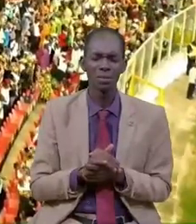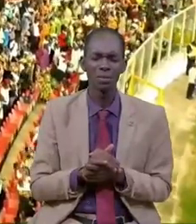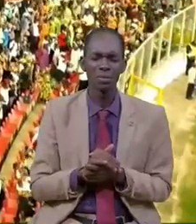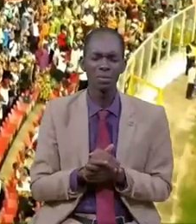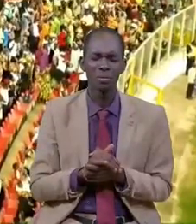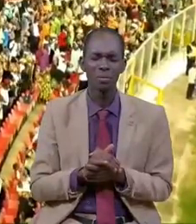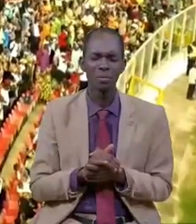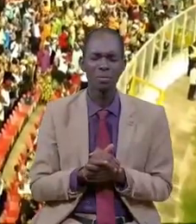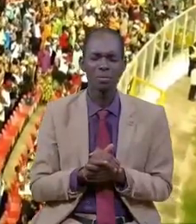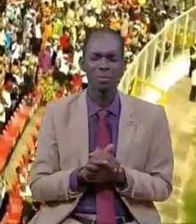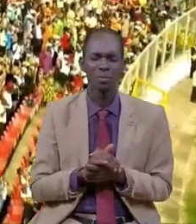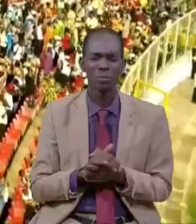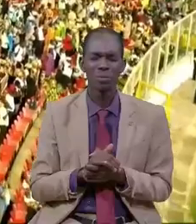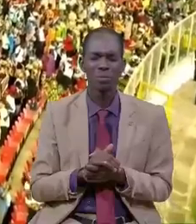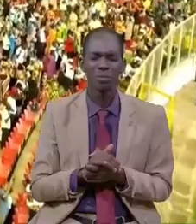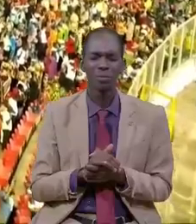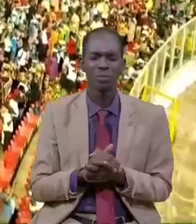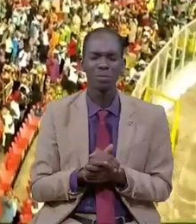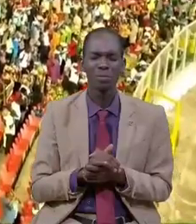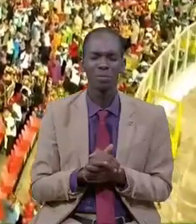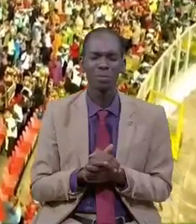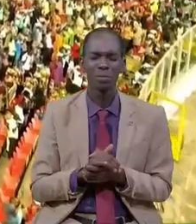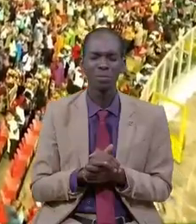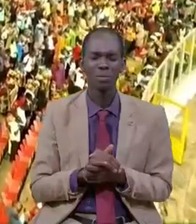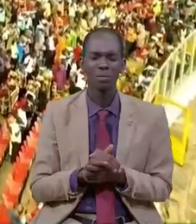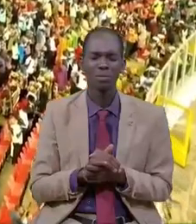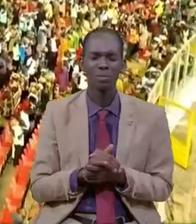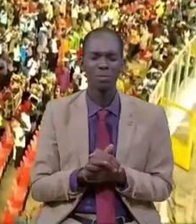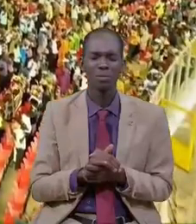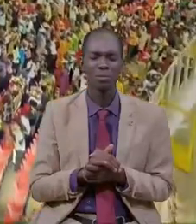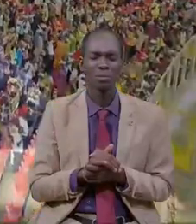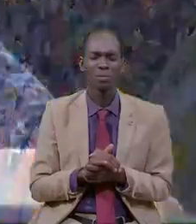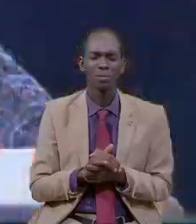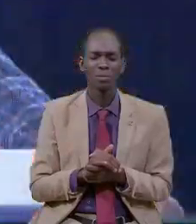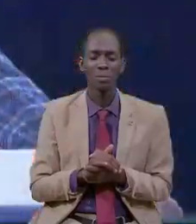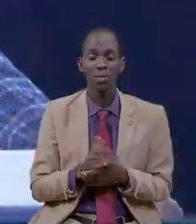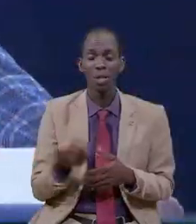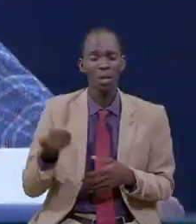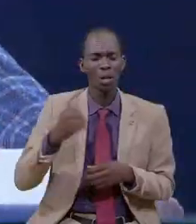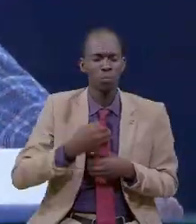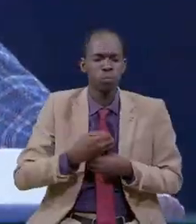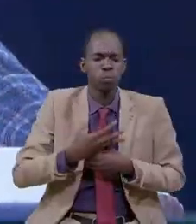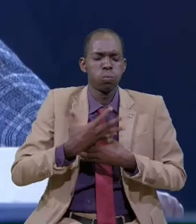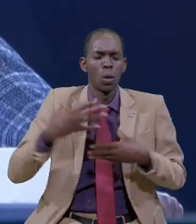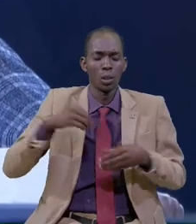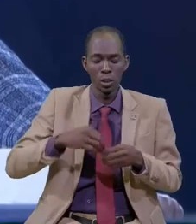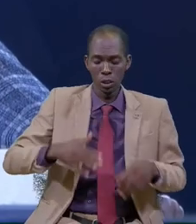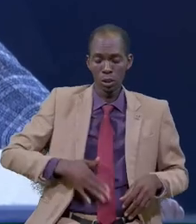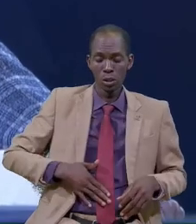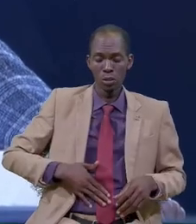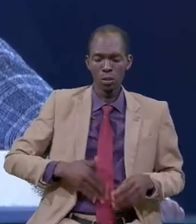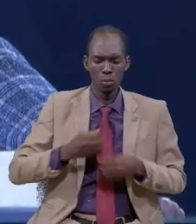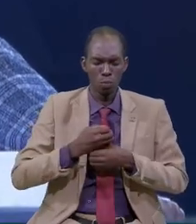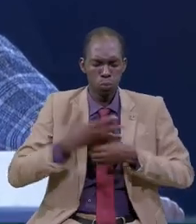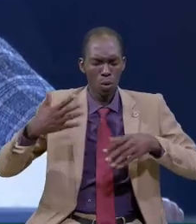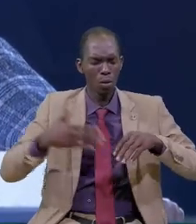recouvrent leur faculté auditive et qu'ils parlent maintenant au nom de Jésus. Under the